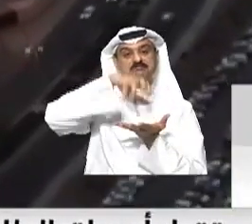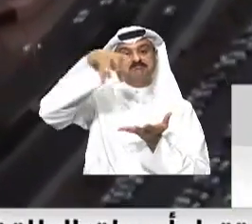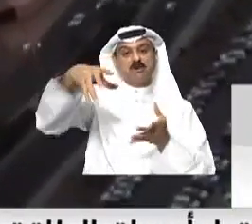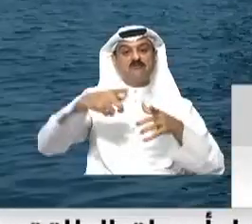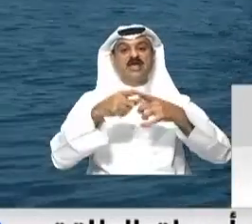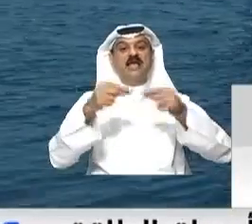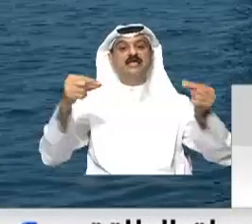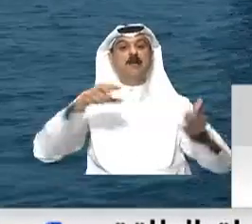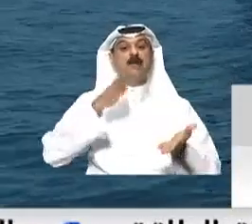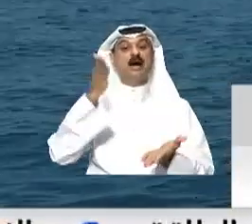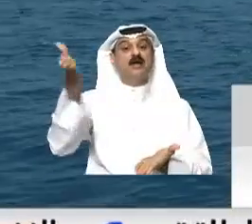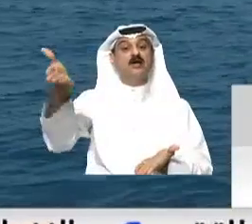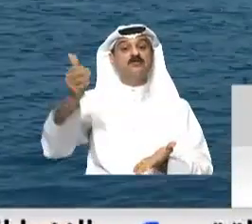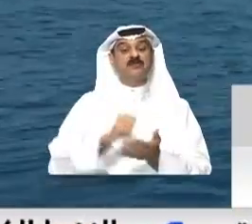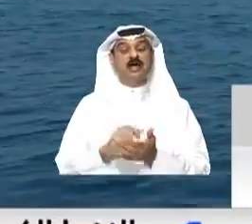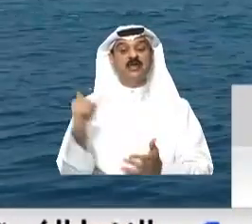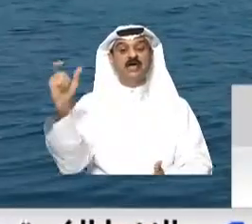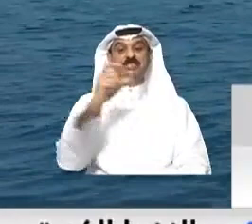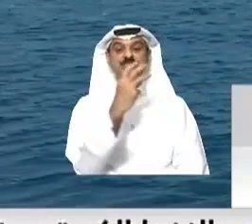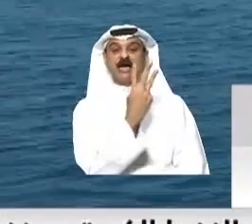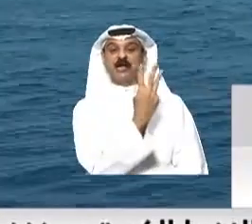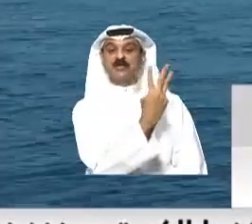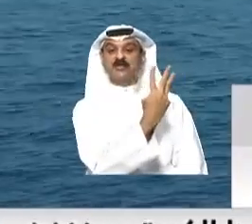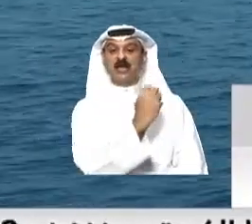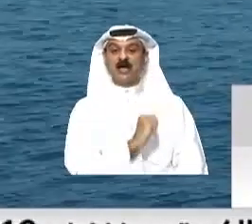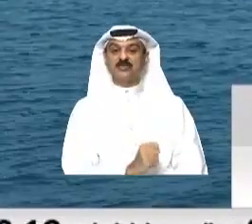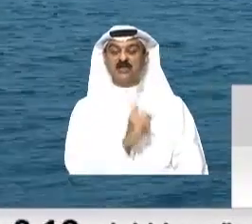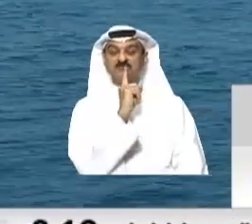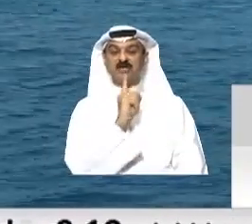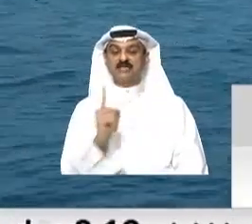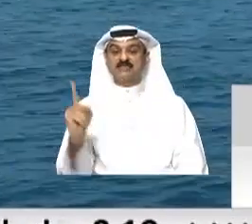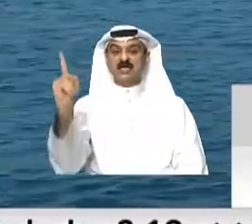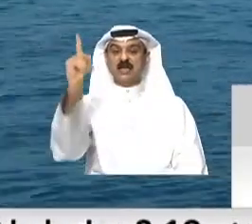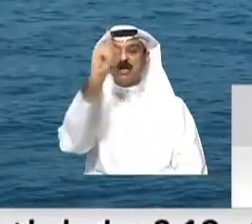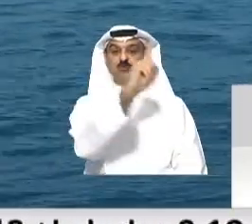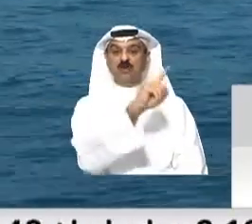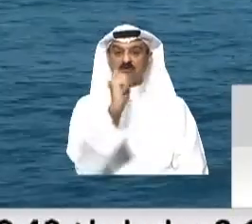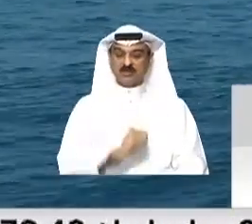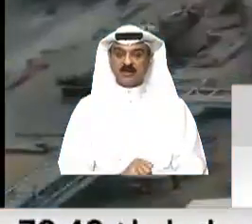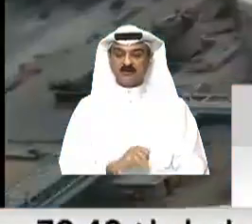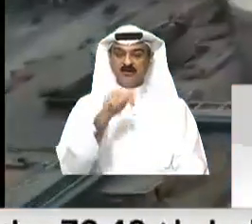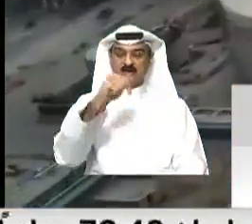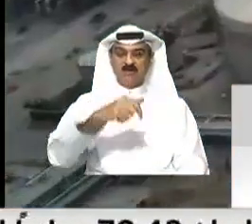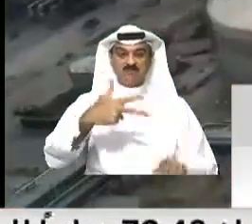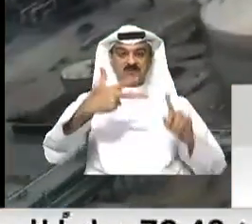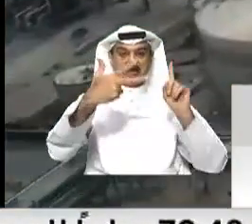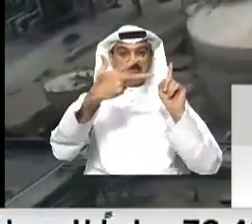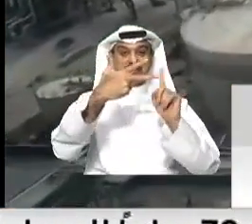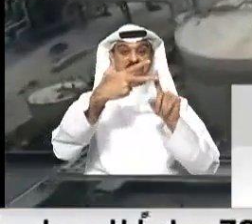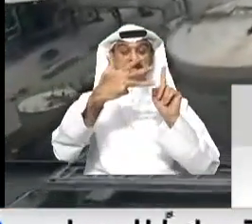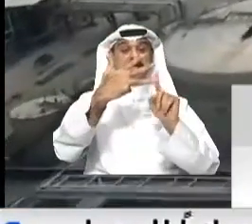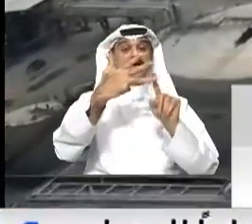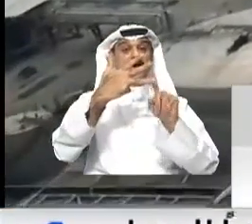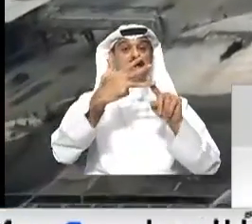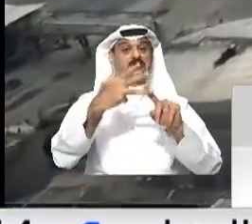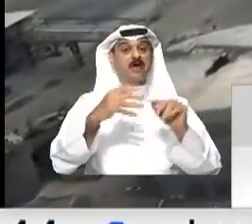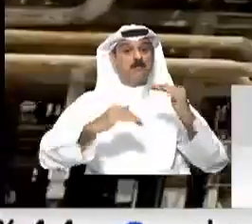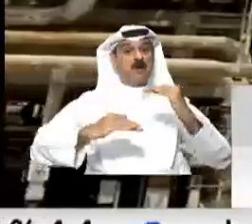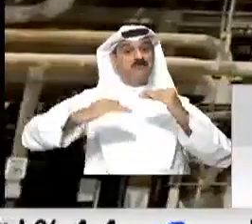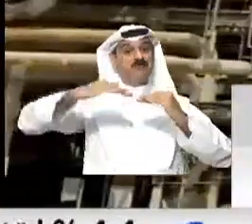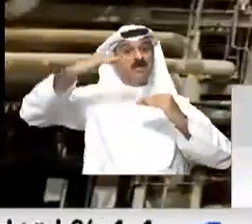4% في شهر مارس الماضي على اساس سنوي مسجله رابعه ارتفاع شهري على التوالي